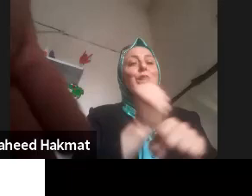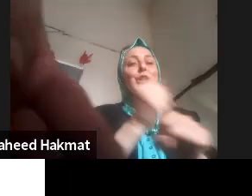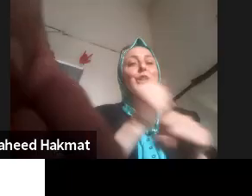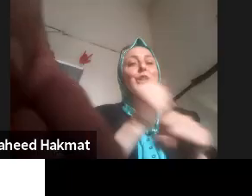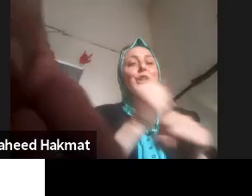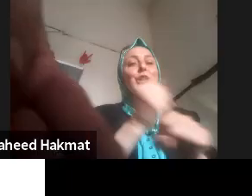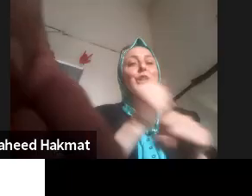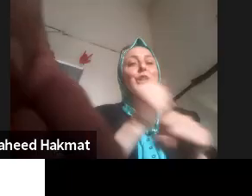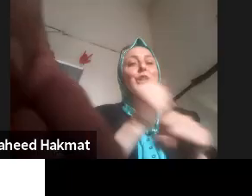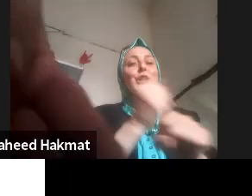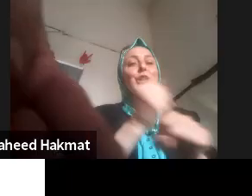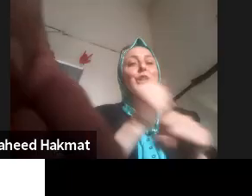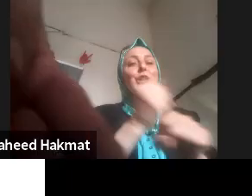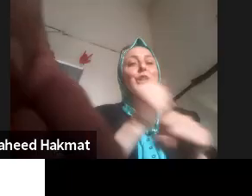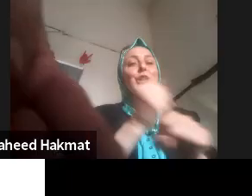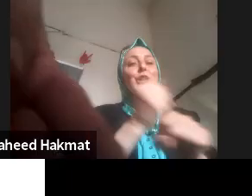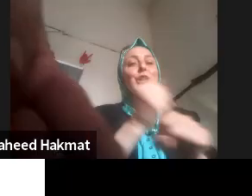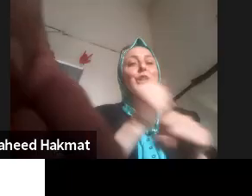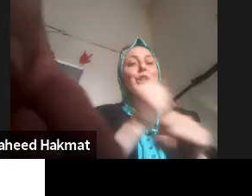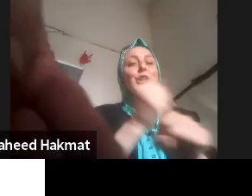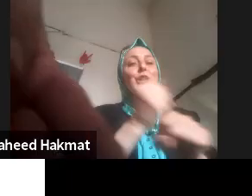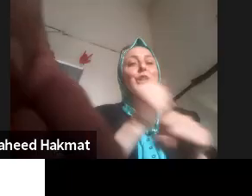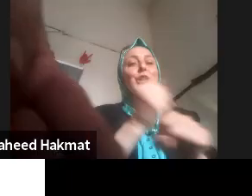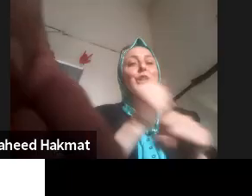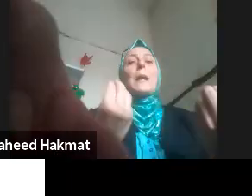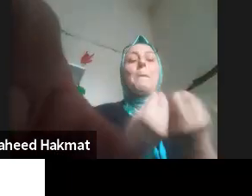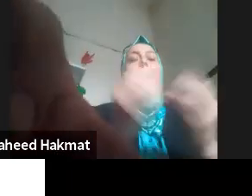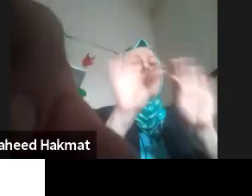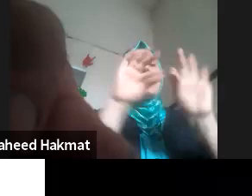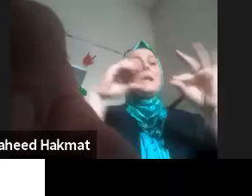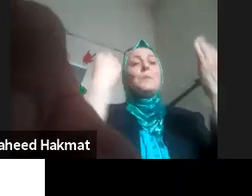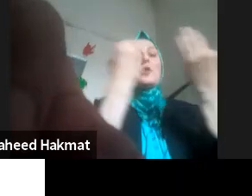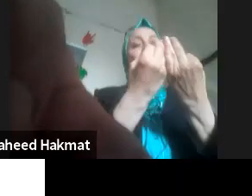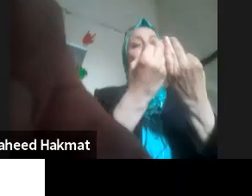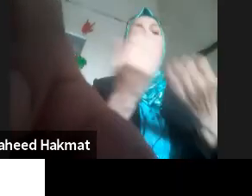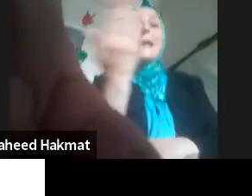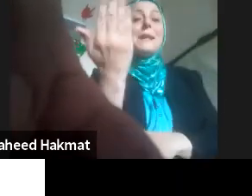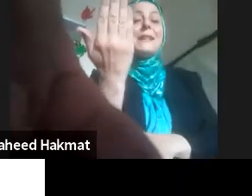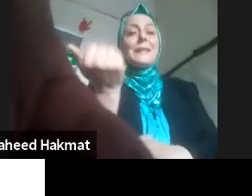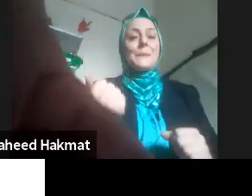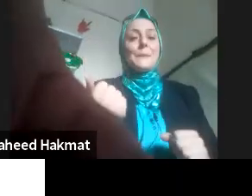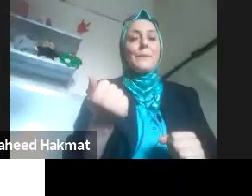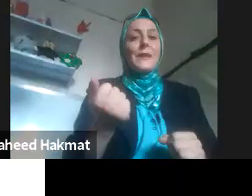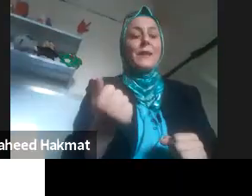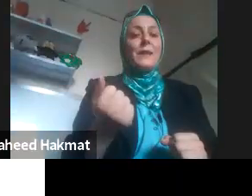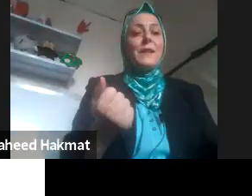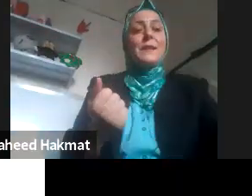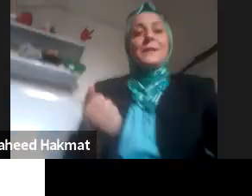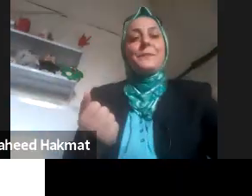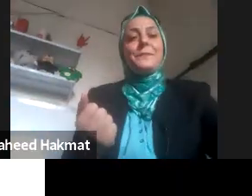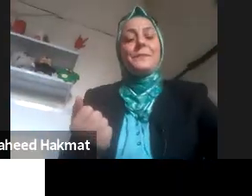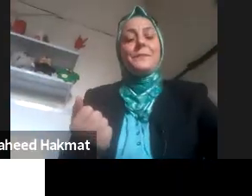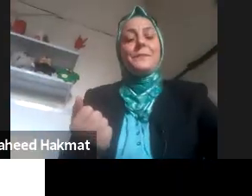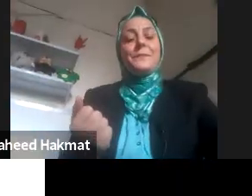عظيم للمعرفة، للتحريك، للإنجاز باتجاه أدواره ومسؤولياته والبناء على الأنظمة الموجودة. ولا